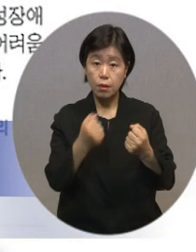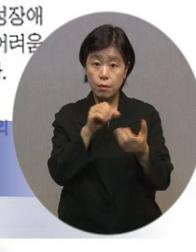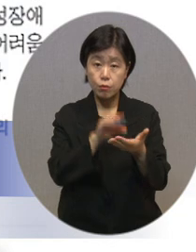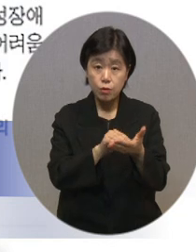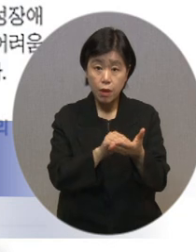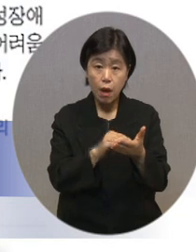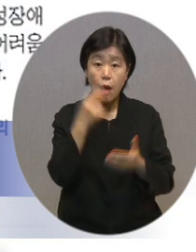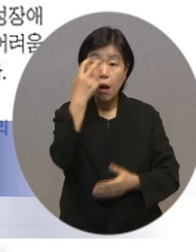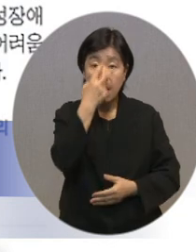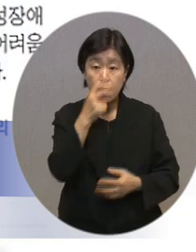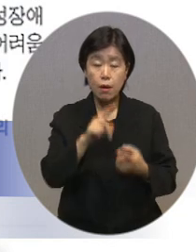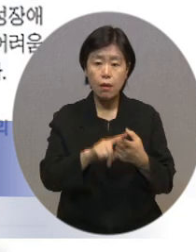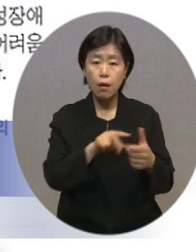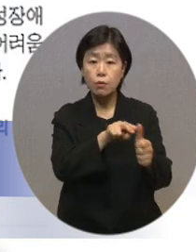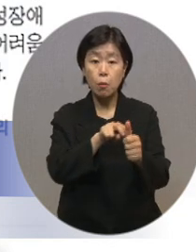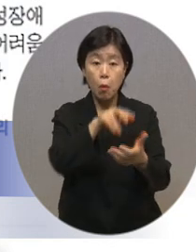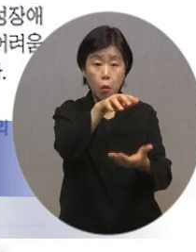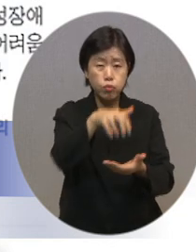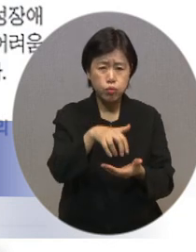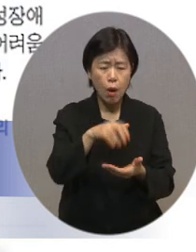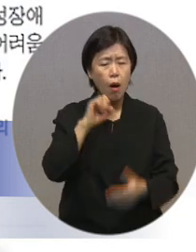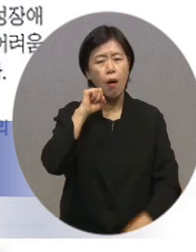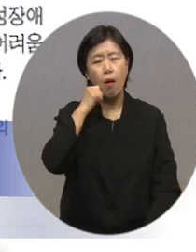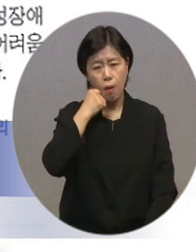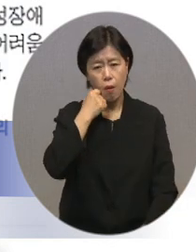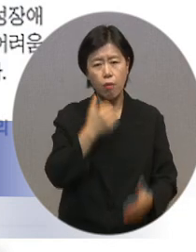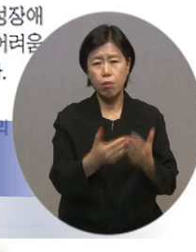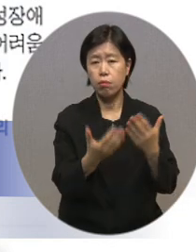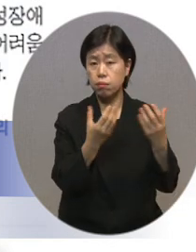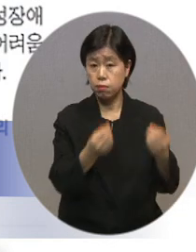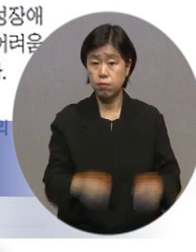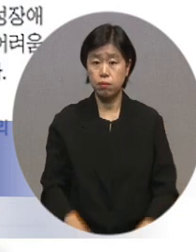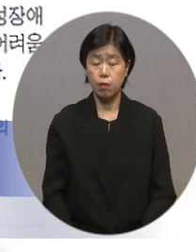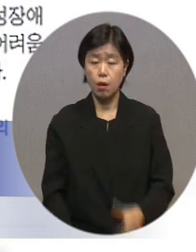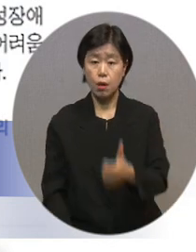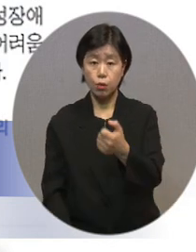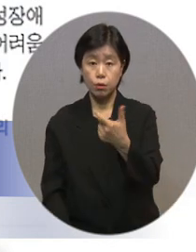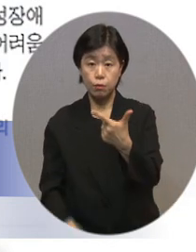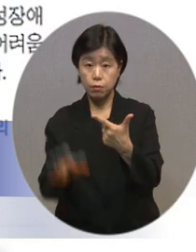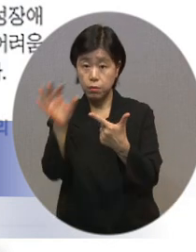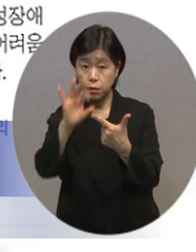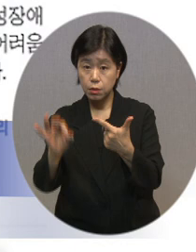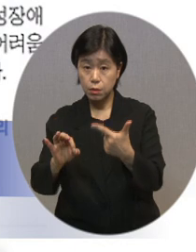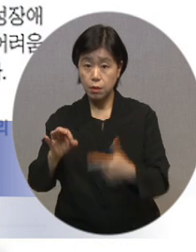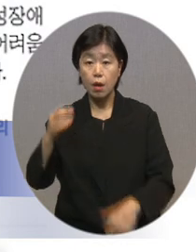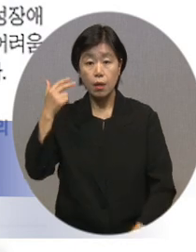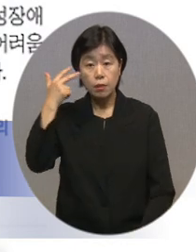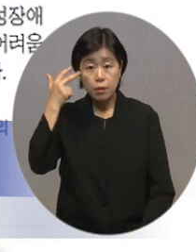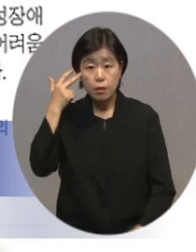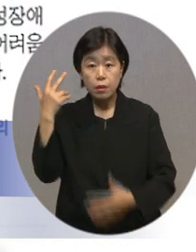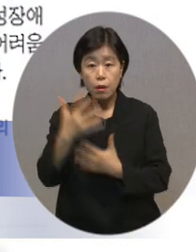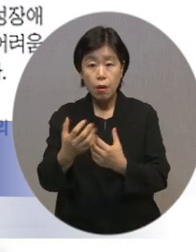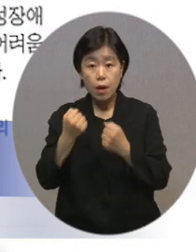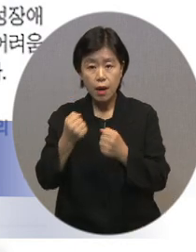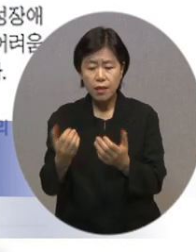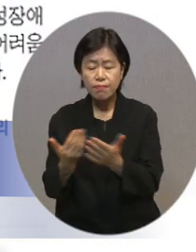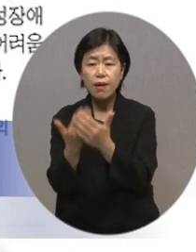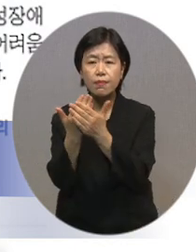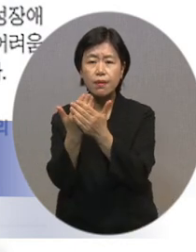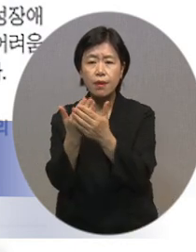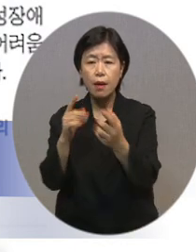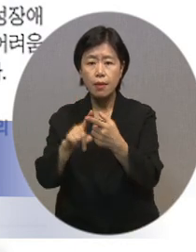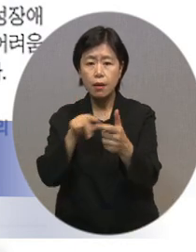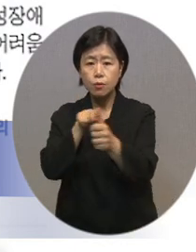문제 관리에 대한 정보를 얻는 것에 어려움을 겪고 있었고 56% 정신 건강 증진에 대한